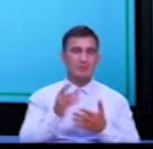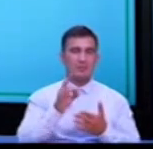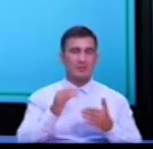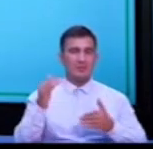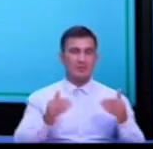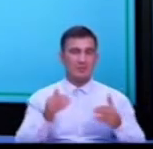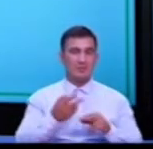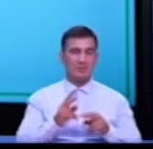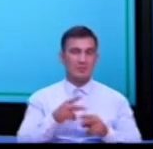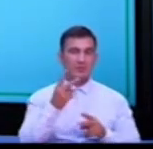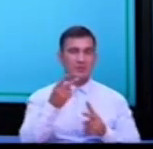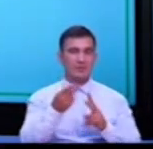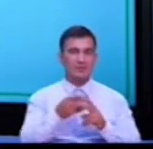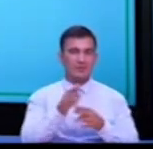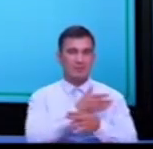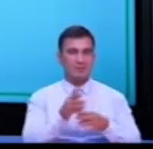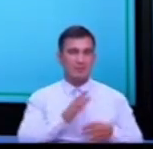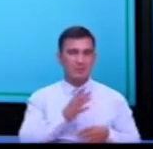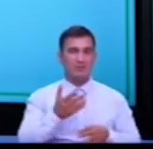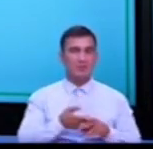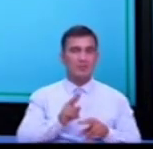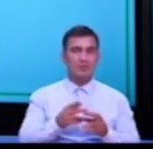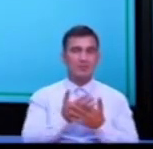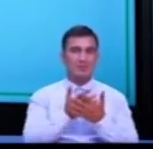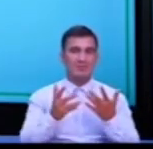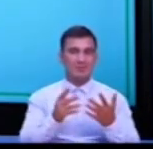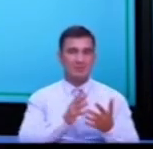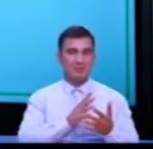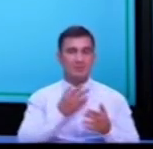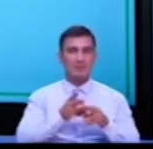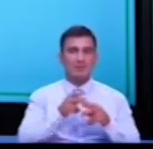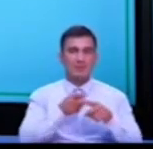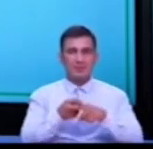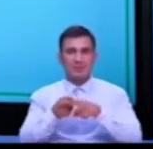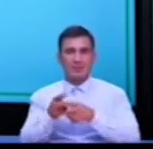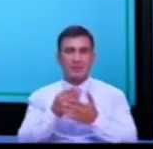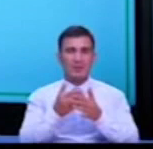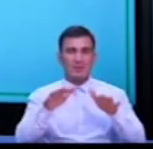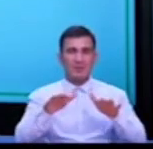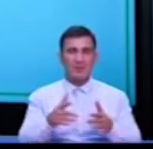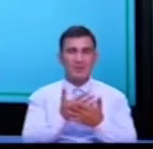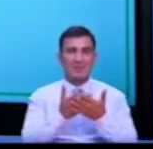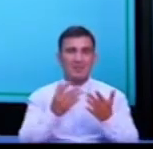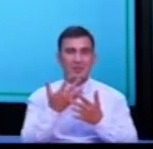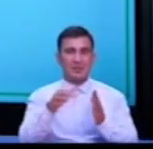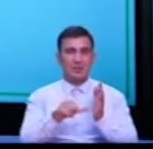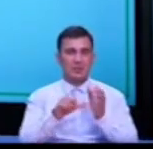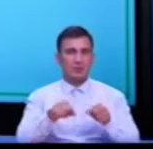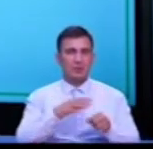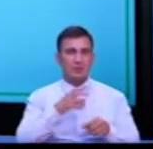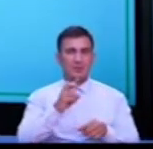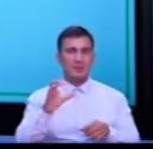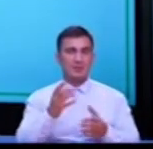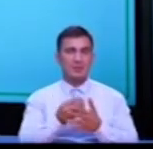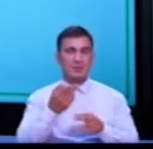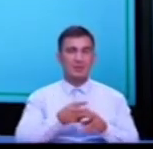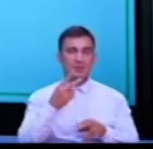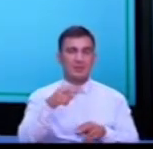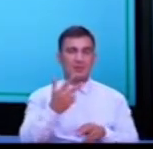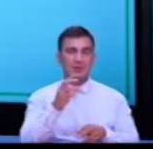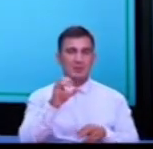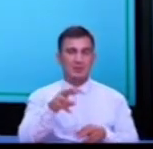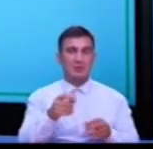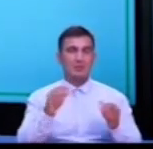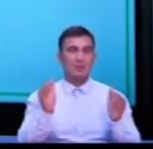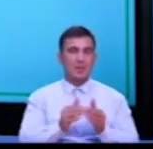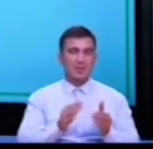ikkita qismga ajratyapti: AC va BC qismiga. Bu kesmalar demak AC kesma 56 bo'lib, BC'dan 23 cm